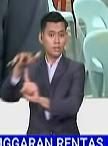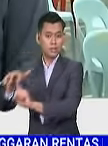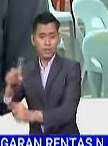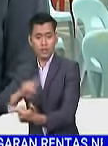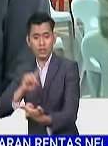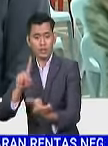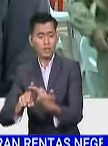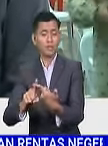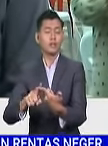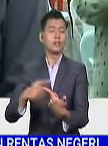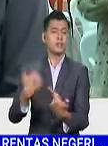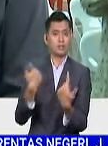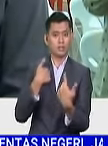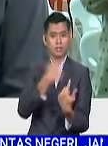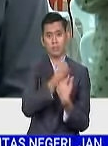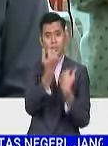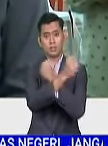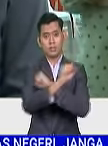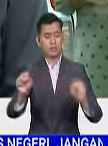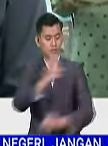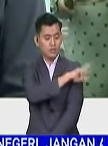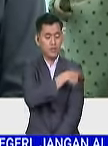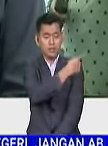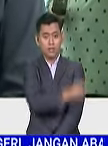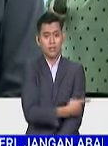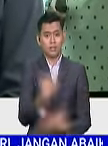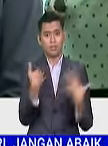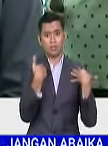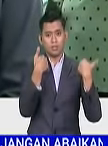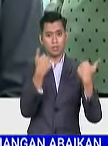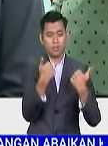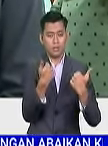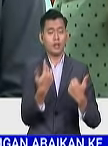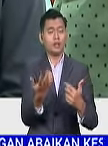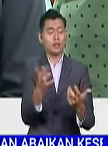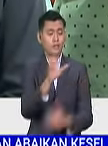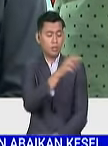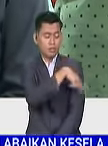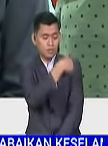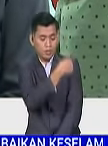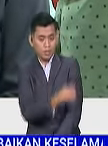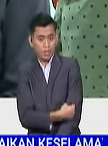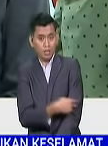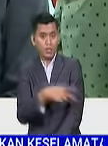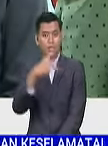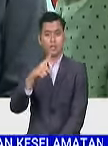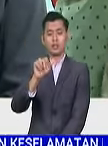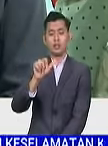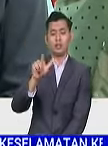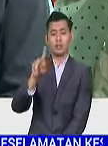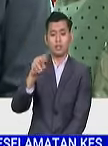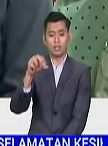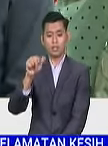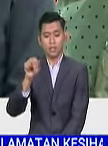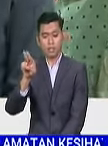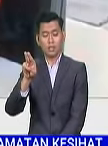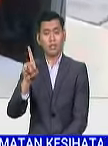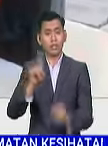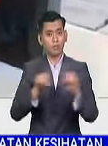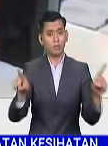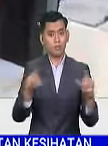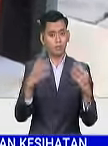dan juga di klinik-klinik kesihatan yang tertentu termasuk juga Hospital Keningau. Cuma skalanya tidaklah sebesar di PPV